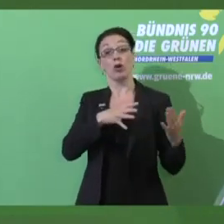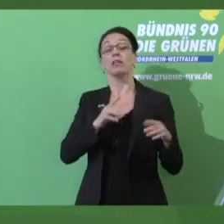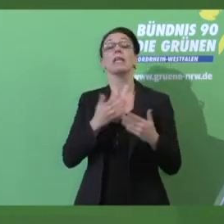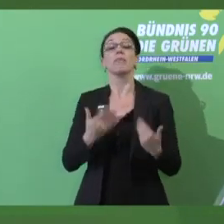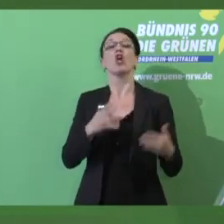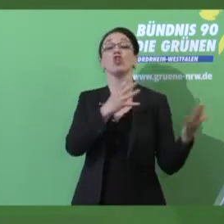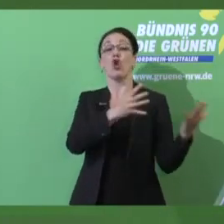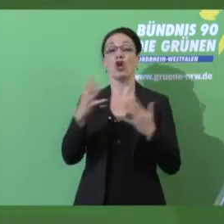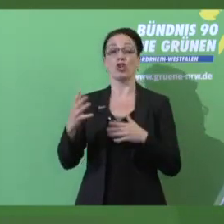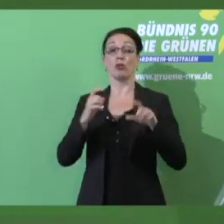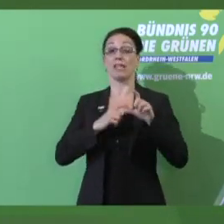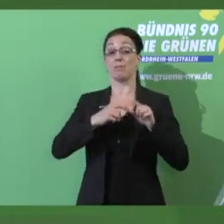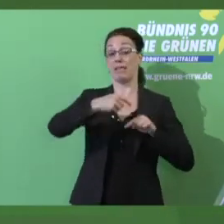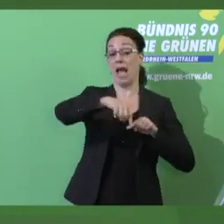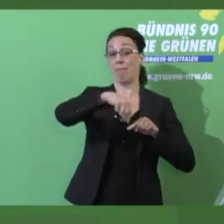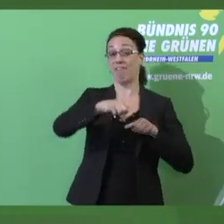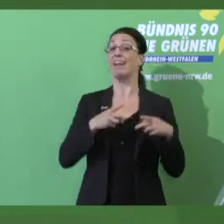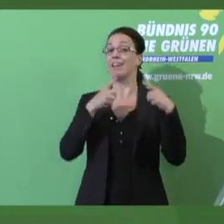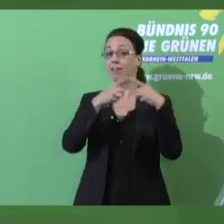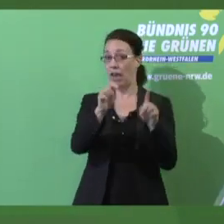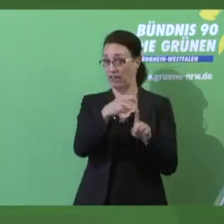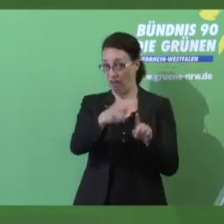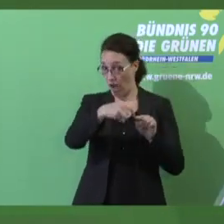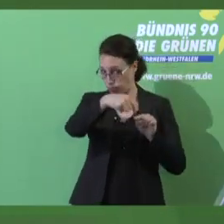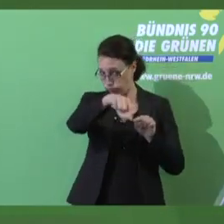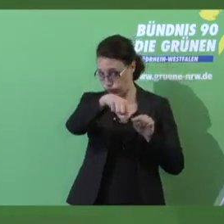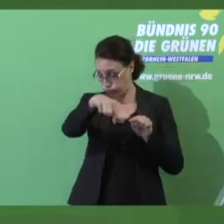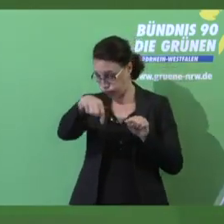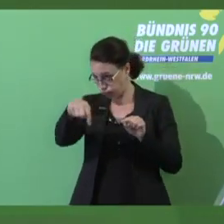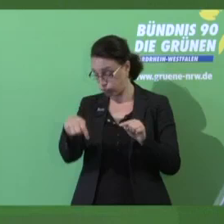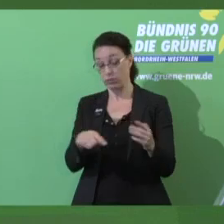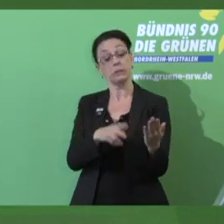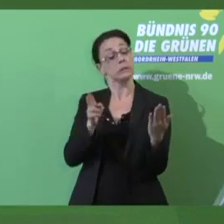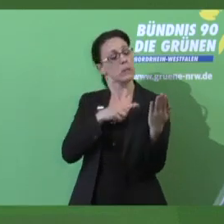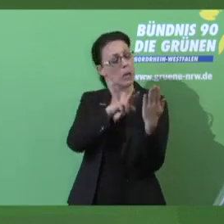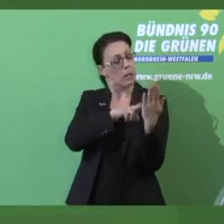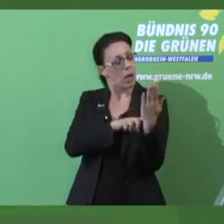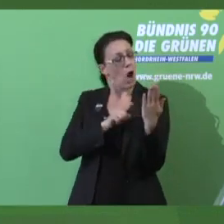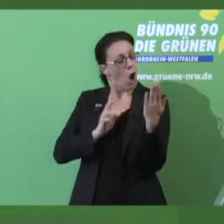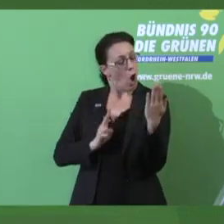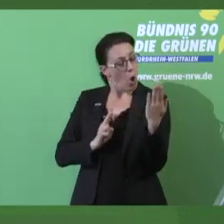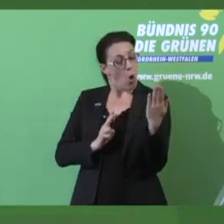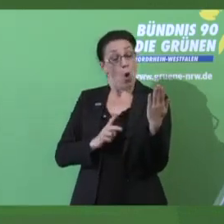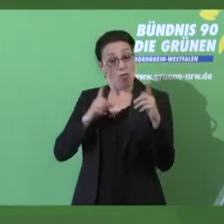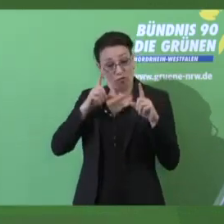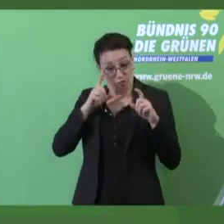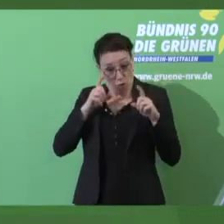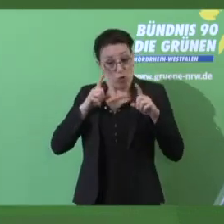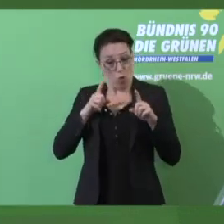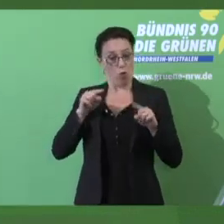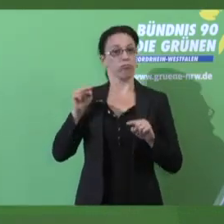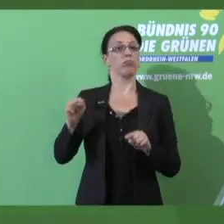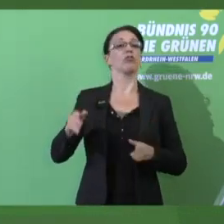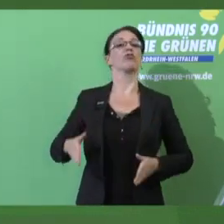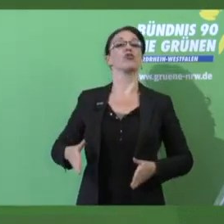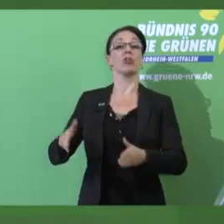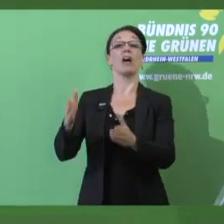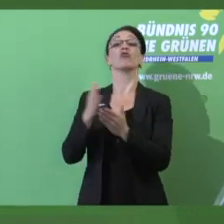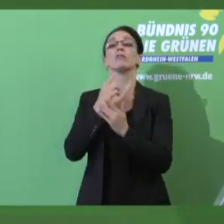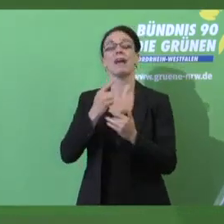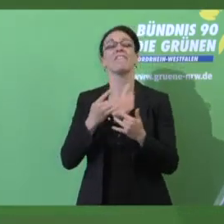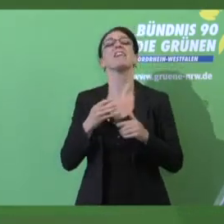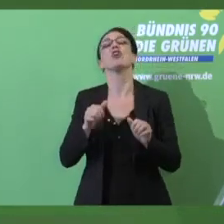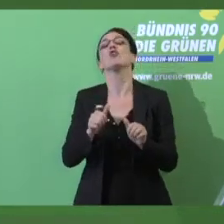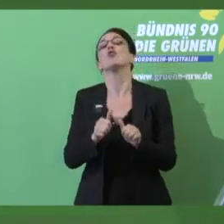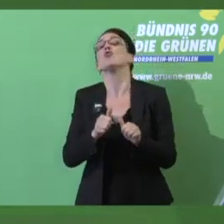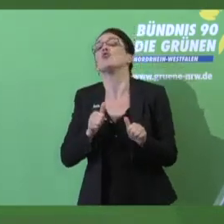SPD-Abgeordnete aus dem ganzen Land, dass man immer wieder dort Fotos sieht von Straßen, wo wir schon gesagt haben, die sind zurückgestellt, die kommen